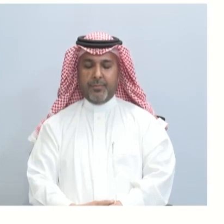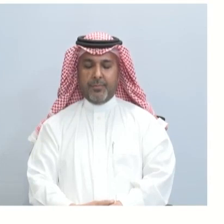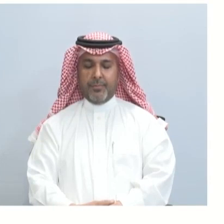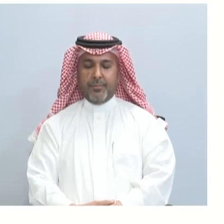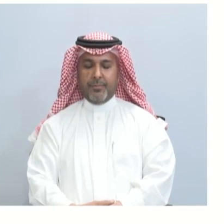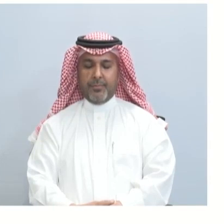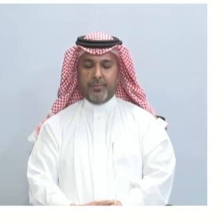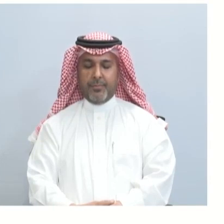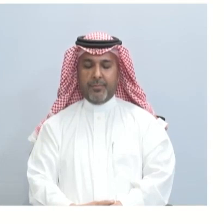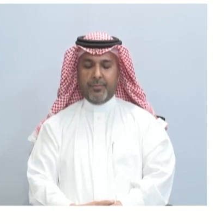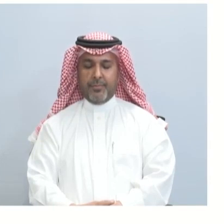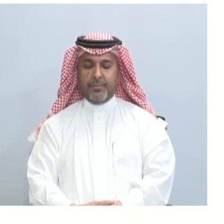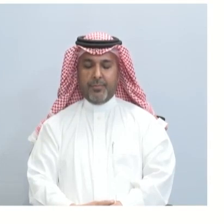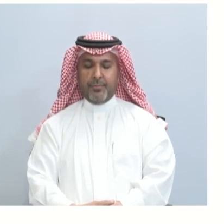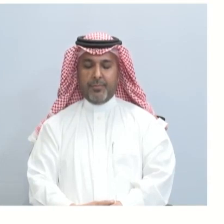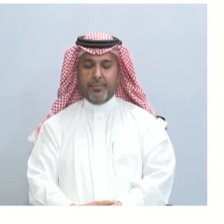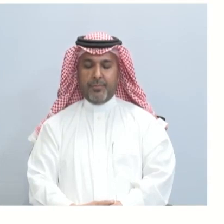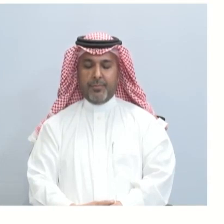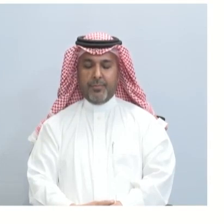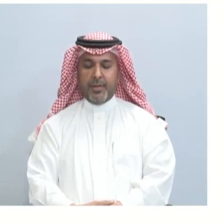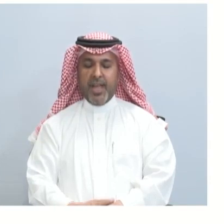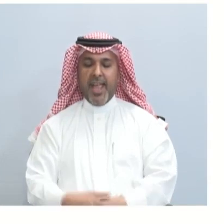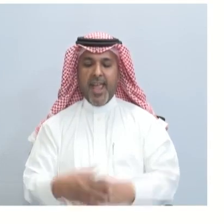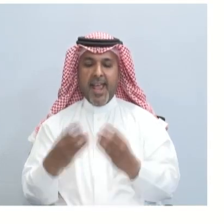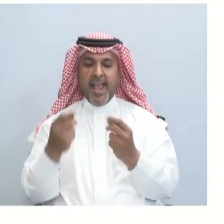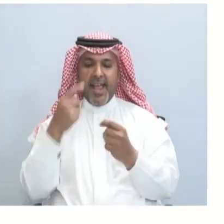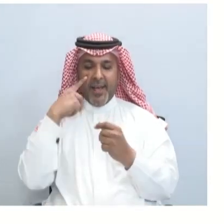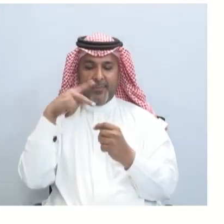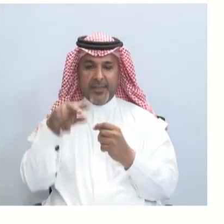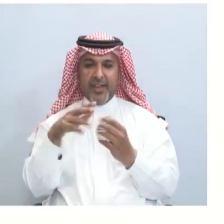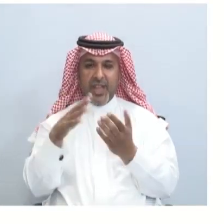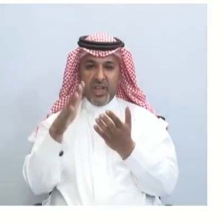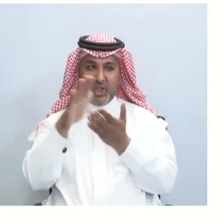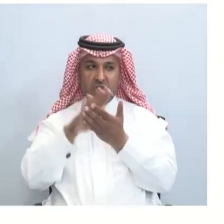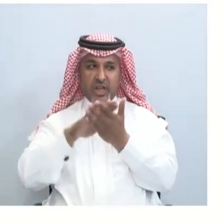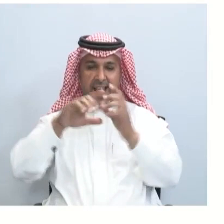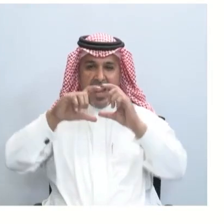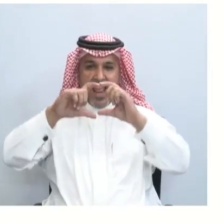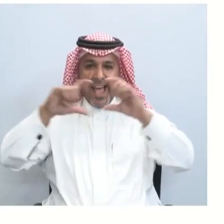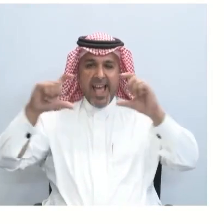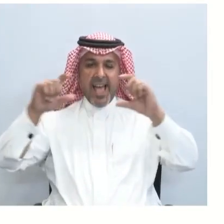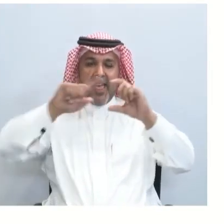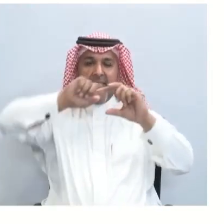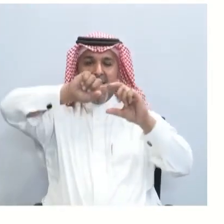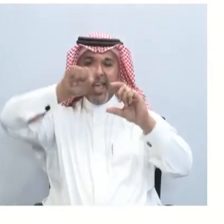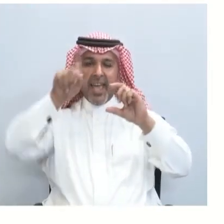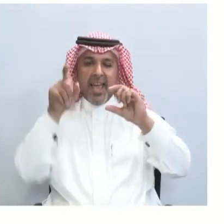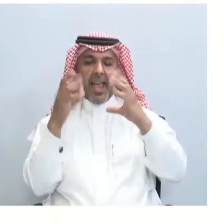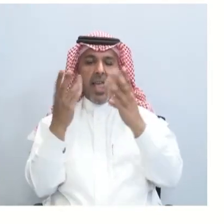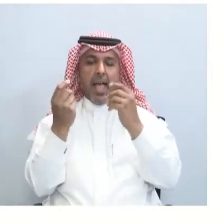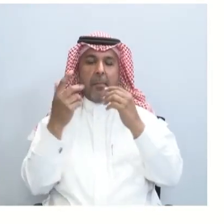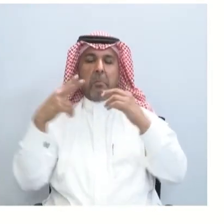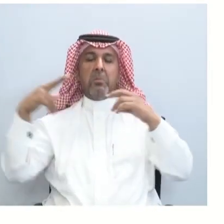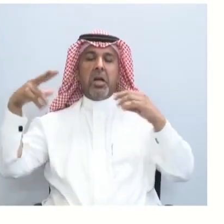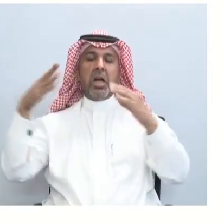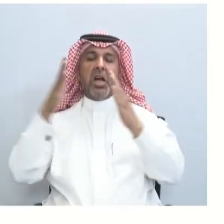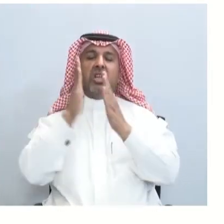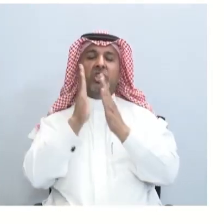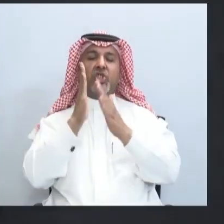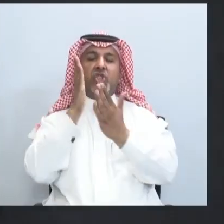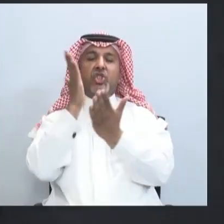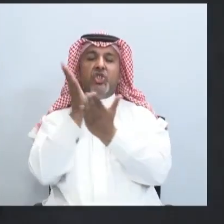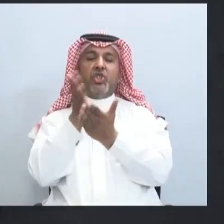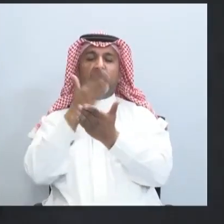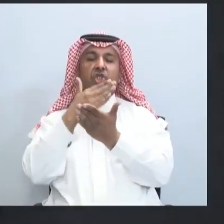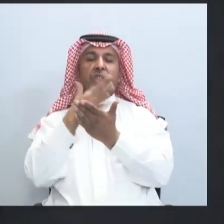نريد ان نحسب مساحه هذا الشكل الظاهر امامنا هذا الشكل الظاهر امامنا نستطيع ان نجزئه